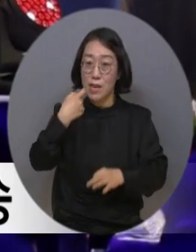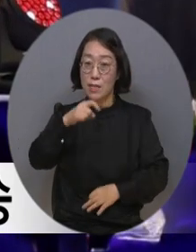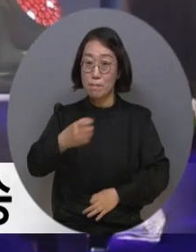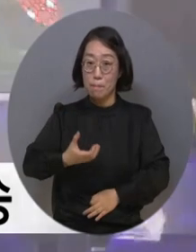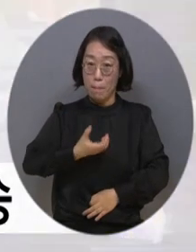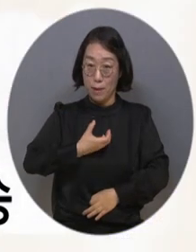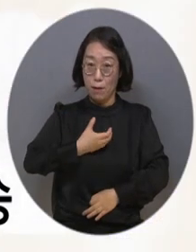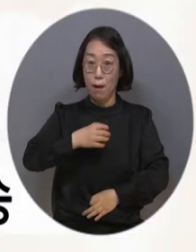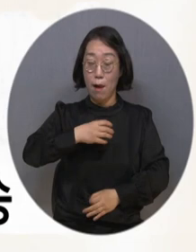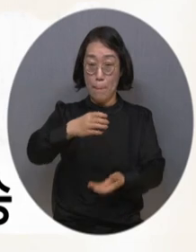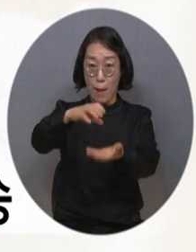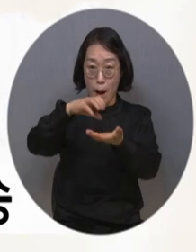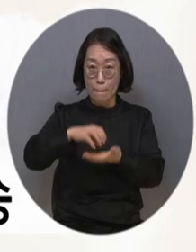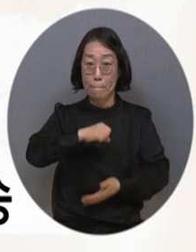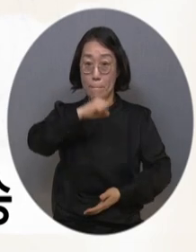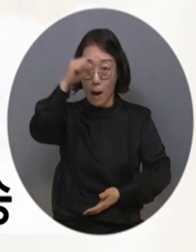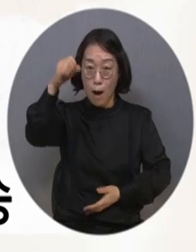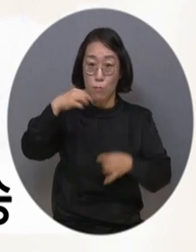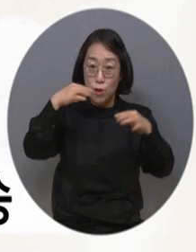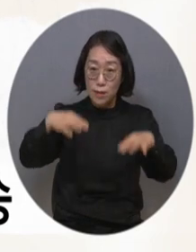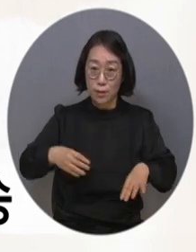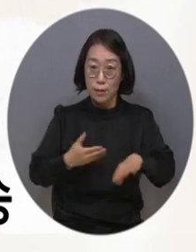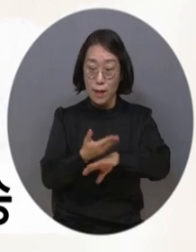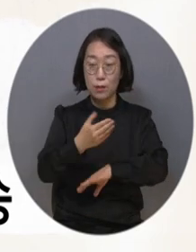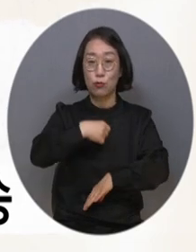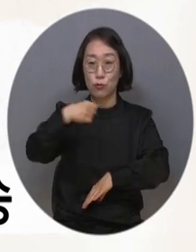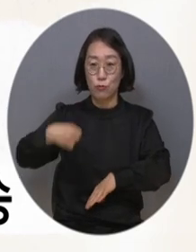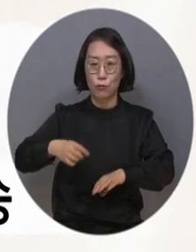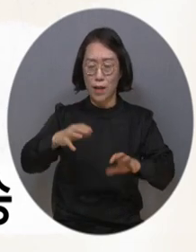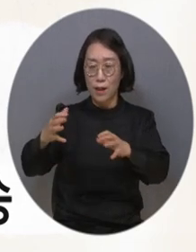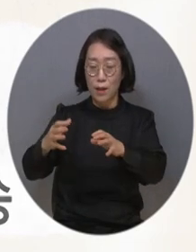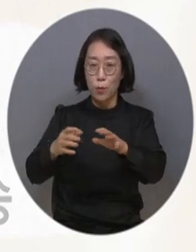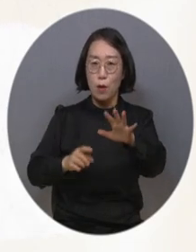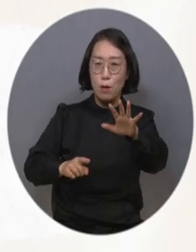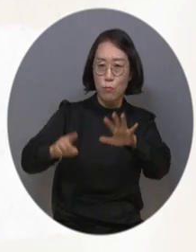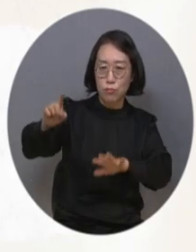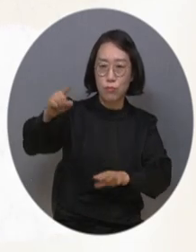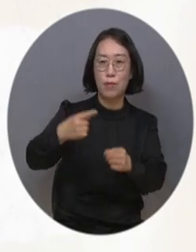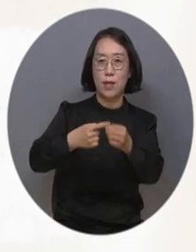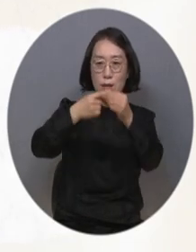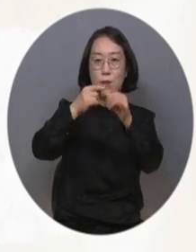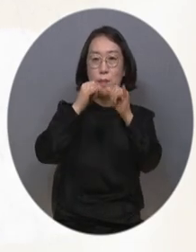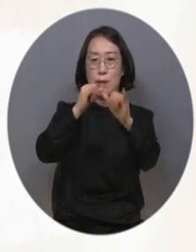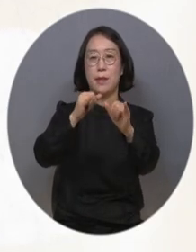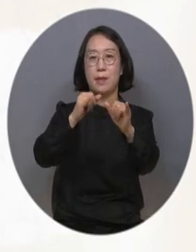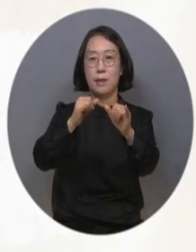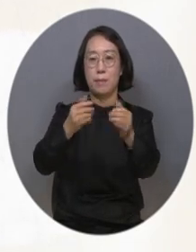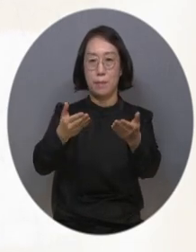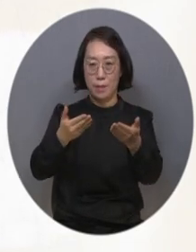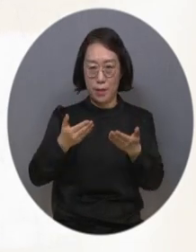금메달을 획득하며 개최국인 프랑스와 중국 일본 등을 제치고 종합부승을 차지했습니다